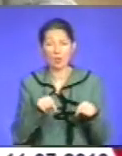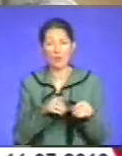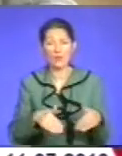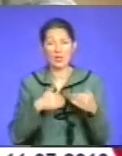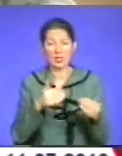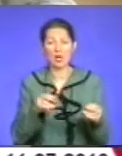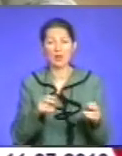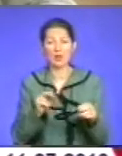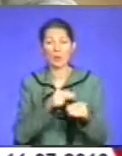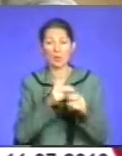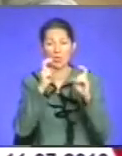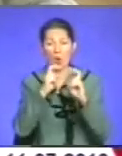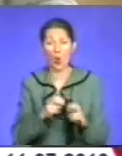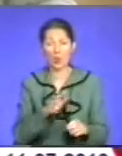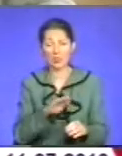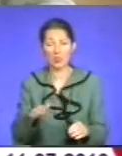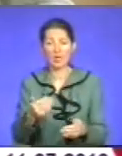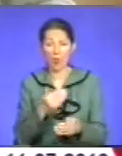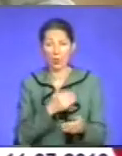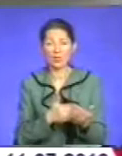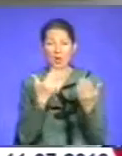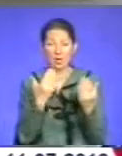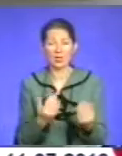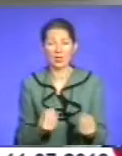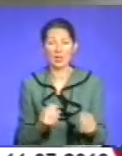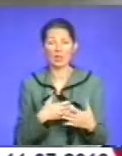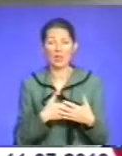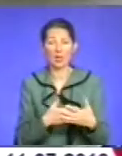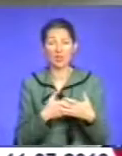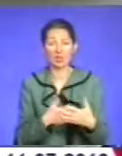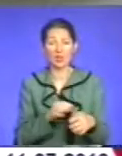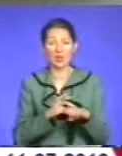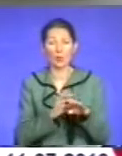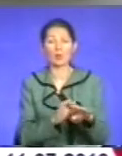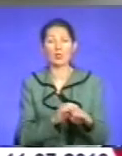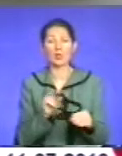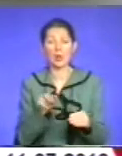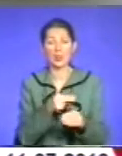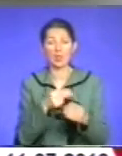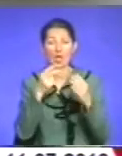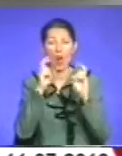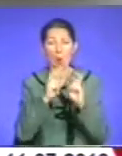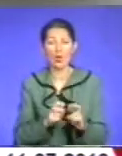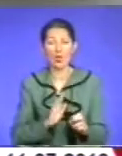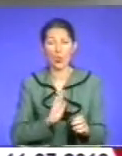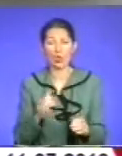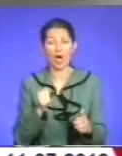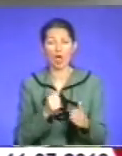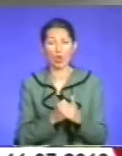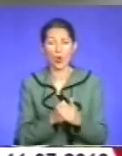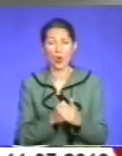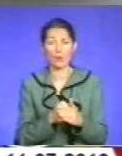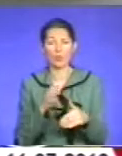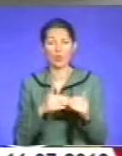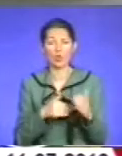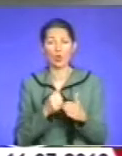відкладають профілактичний огляд дітей на останній день. Активність проведення профілактичних оглядів була до